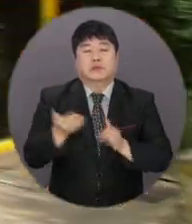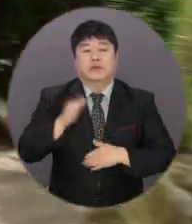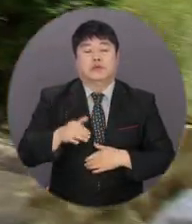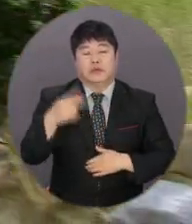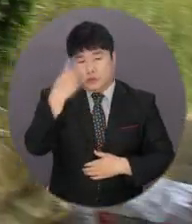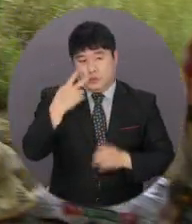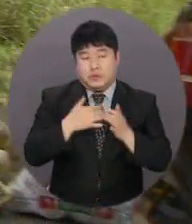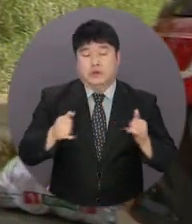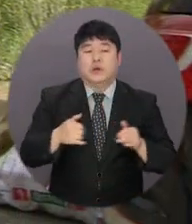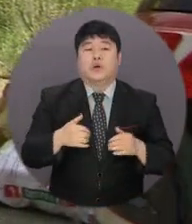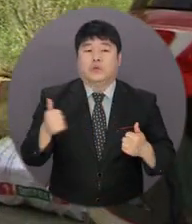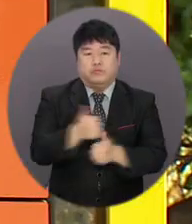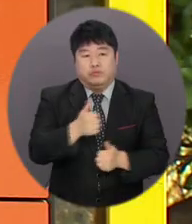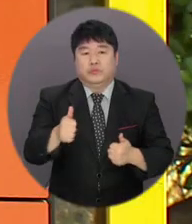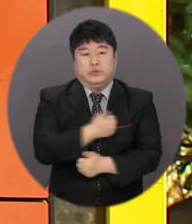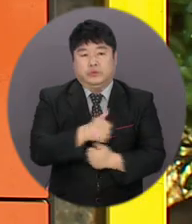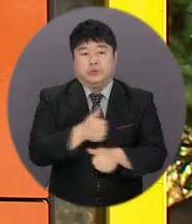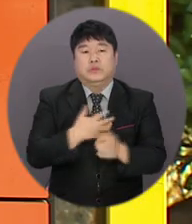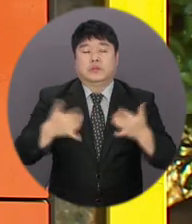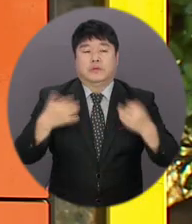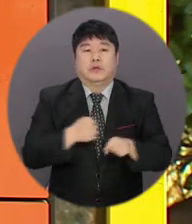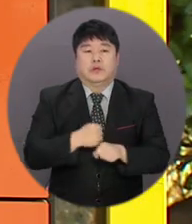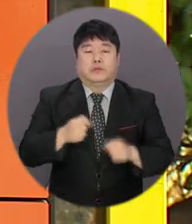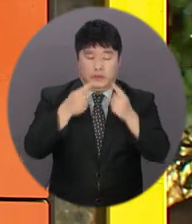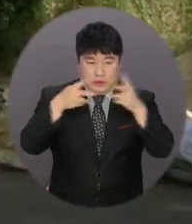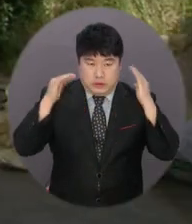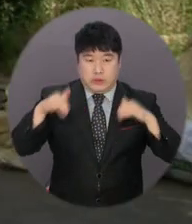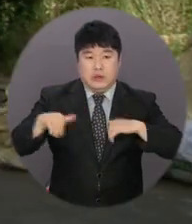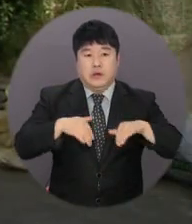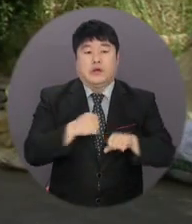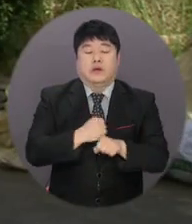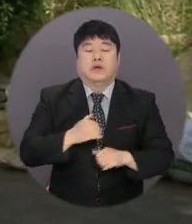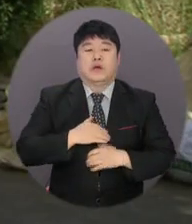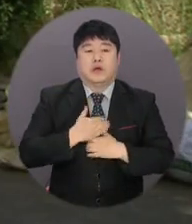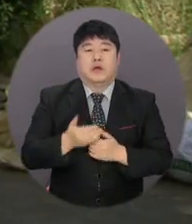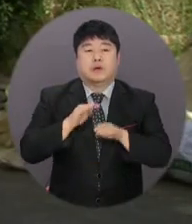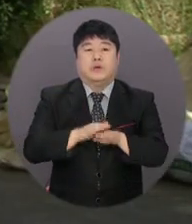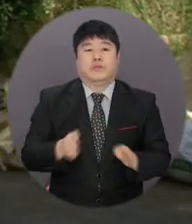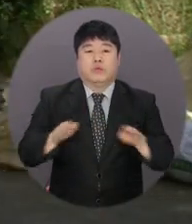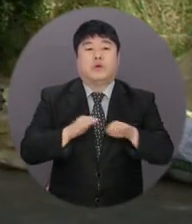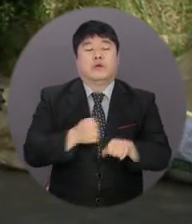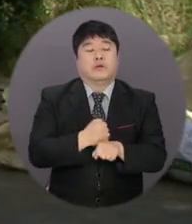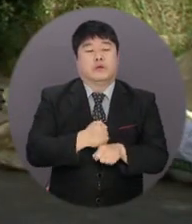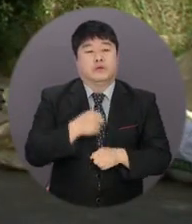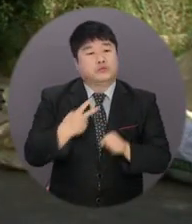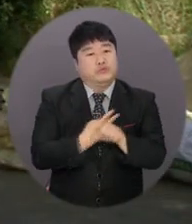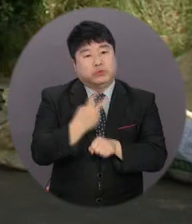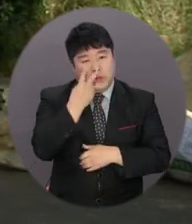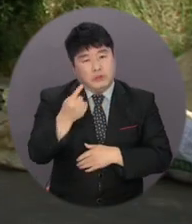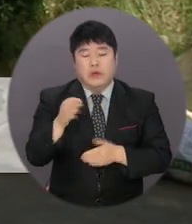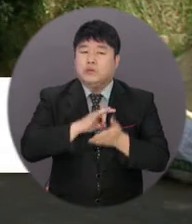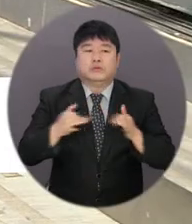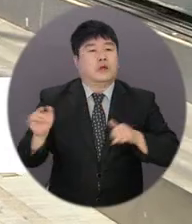하지만 취재진이 유동인구가 많은 대학가의 안심택배함을 2시간 정도 지켜봤지만 이용자는 한 명도 없었습니다.